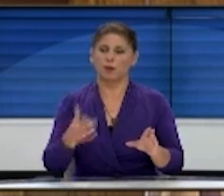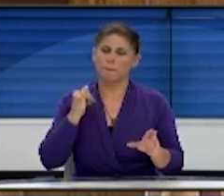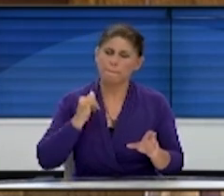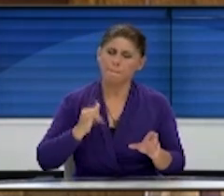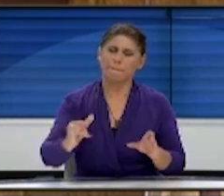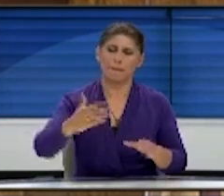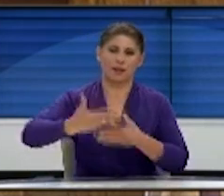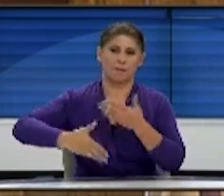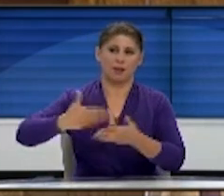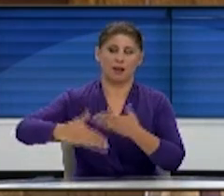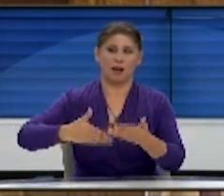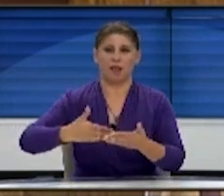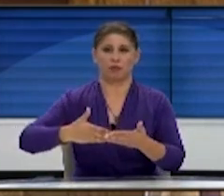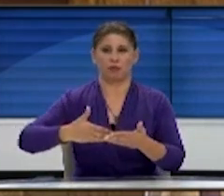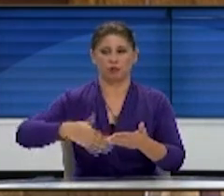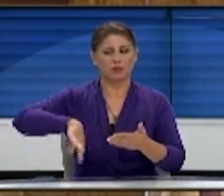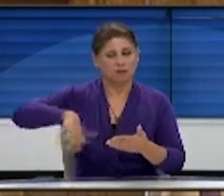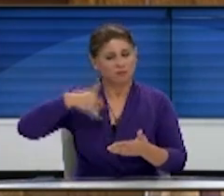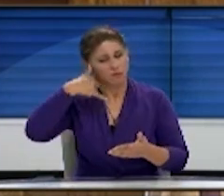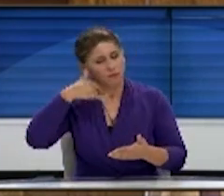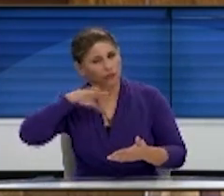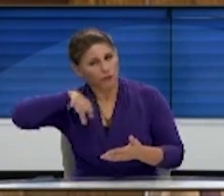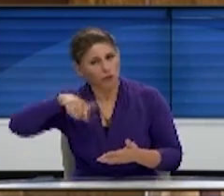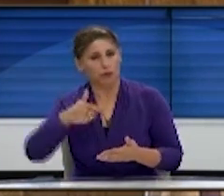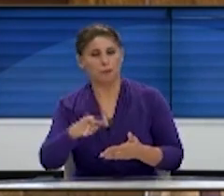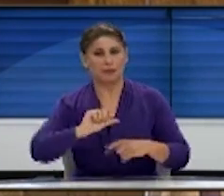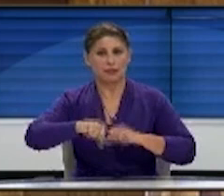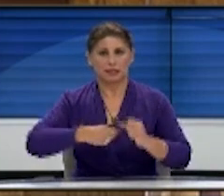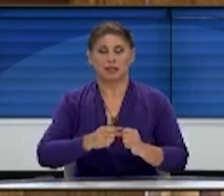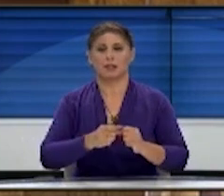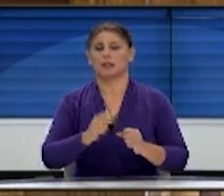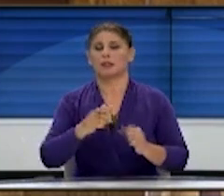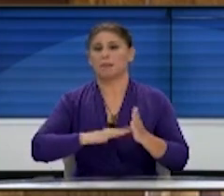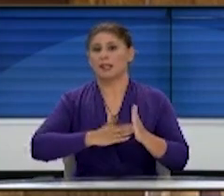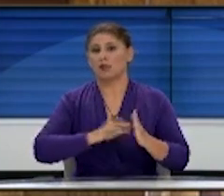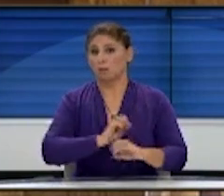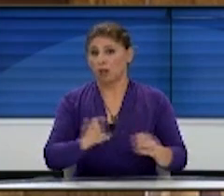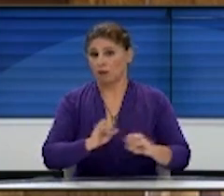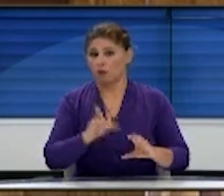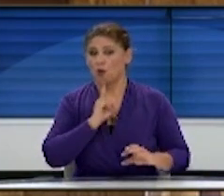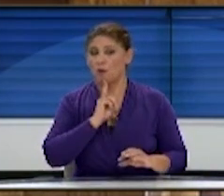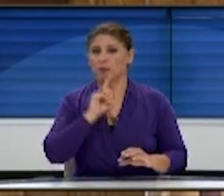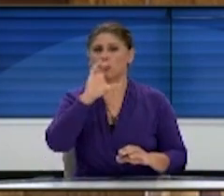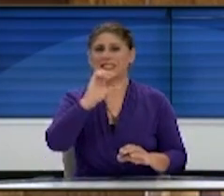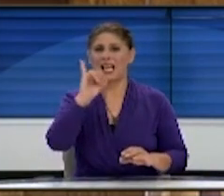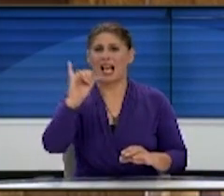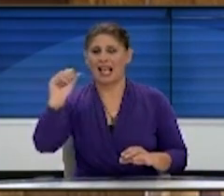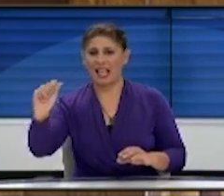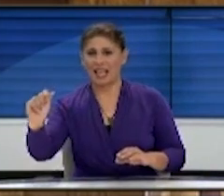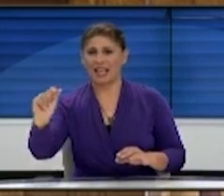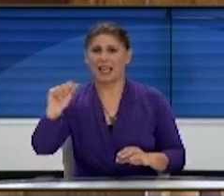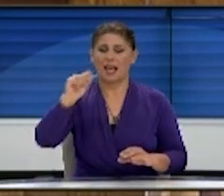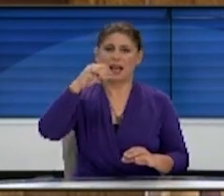μακρά παράδοση στις υποκλοπές μέσα από τις δράσεις των υπηρεσιών πληροφοριών τους, όπως η CIA,